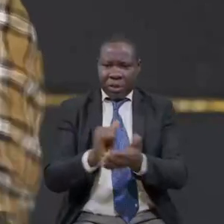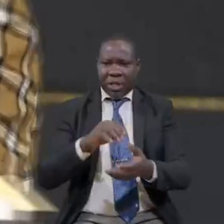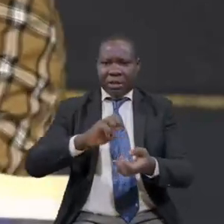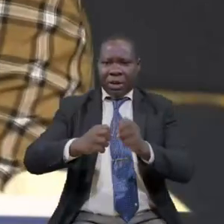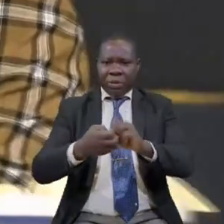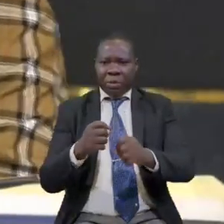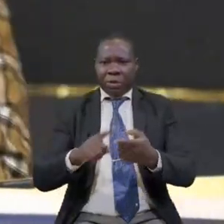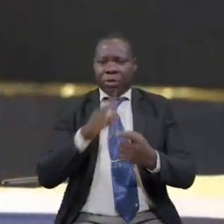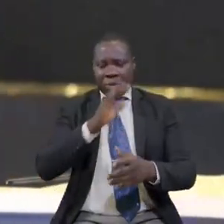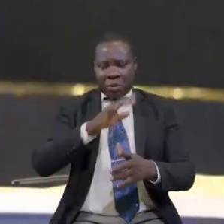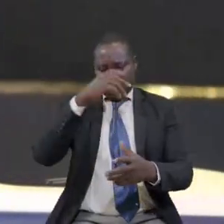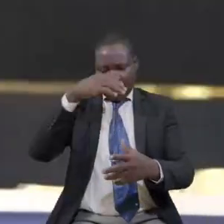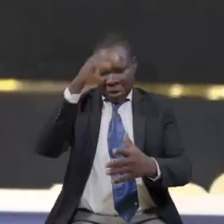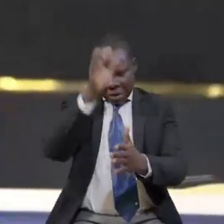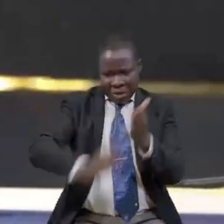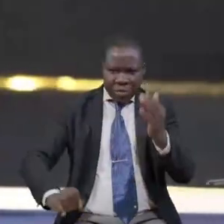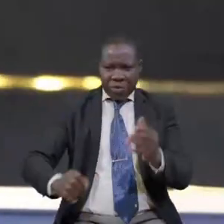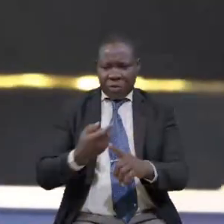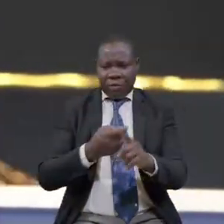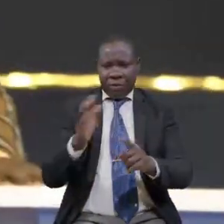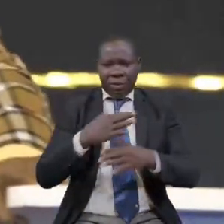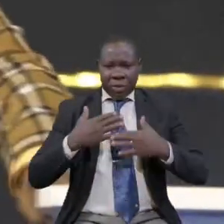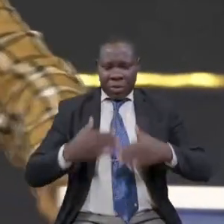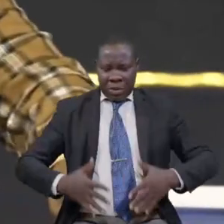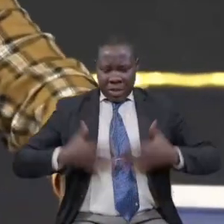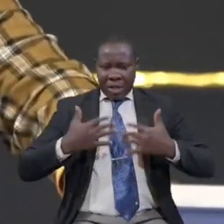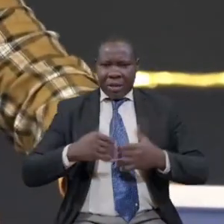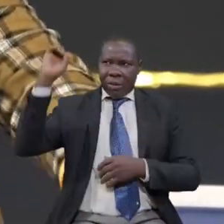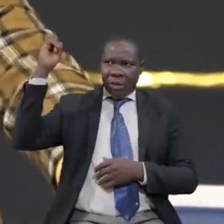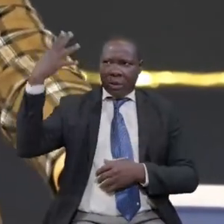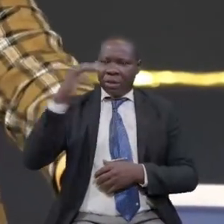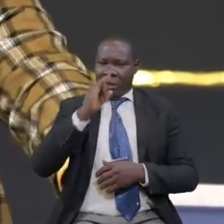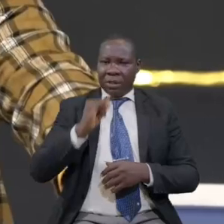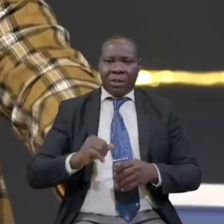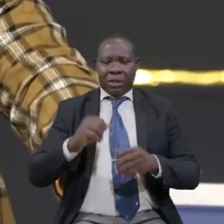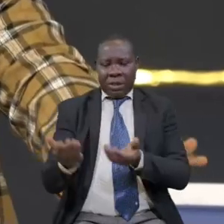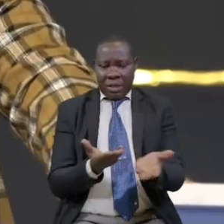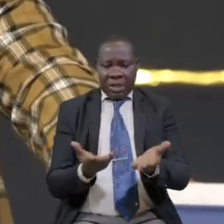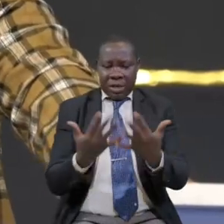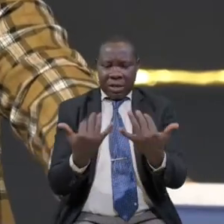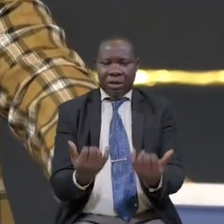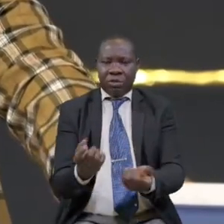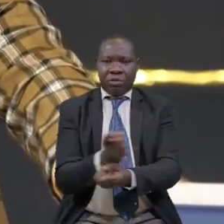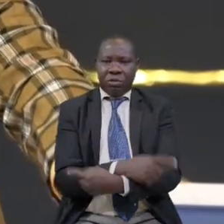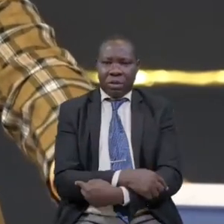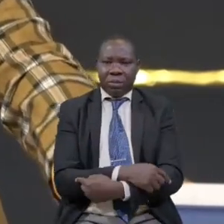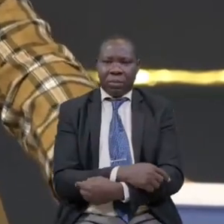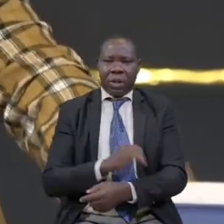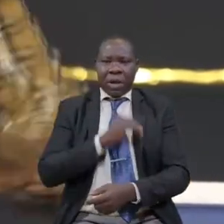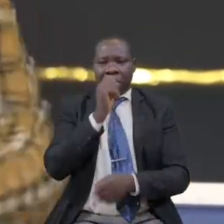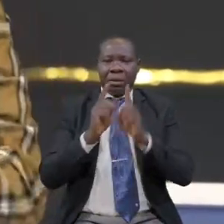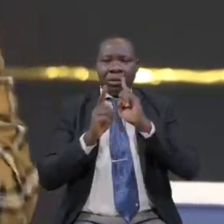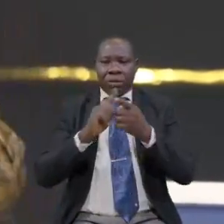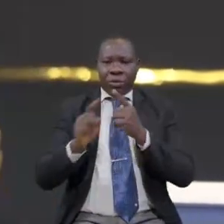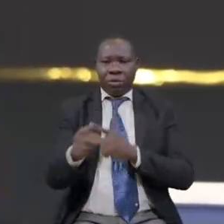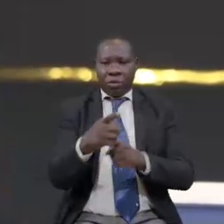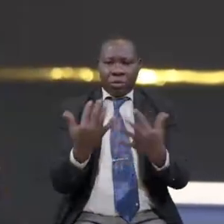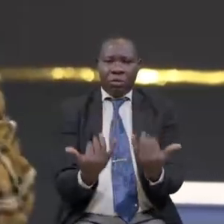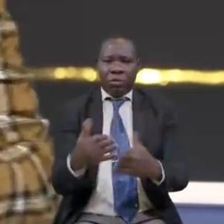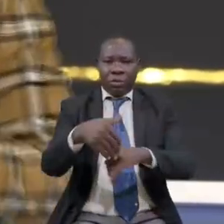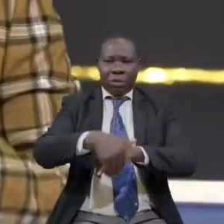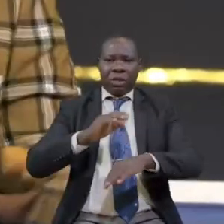soit ôté, la grâce est disponible ce jour. Et je vous parle ce soir